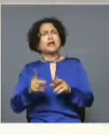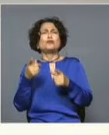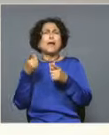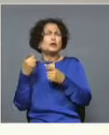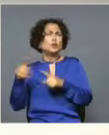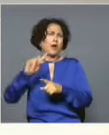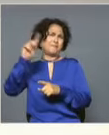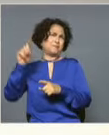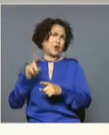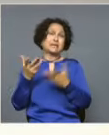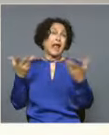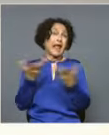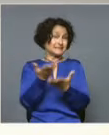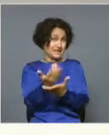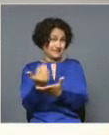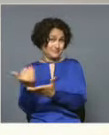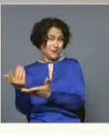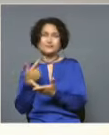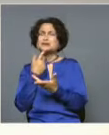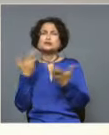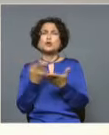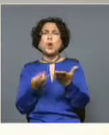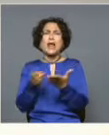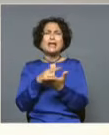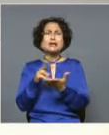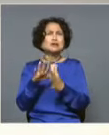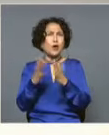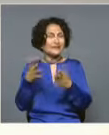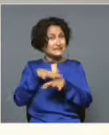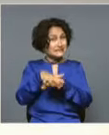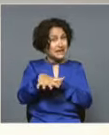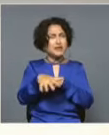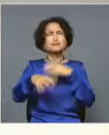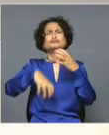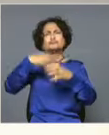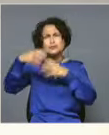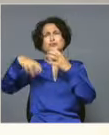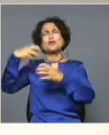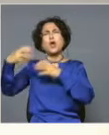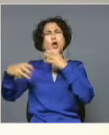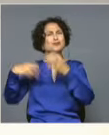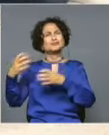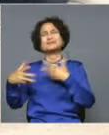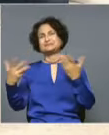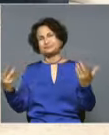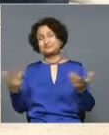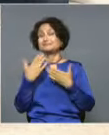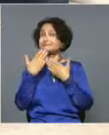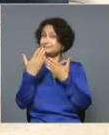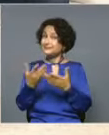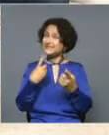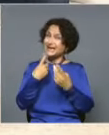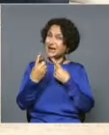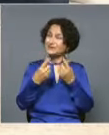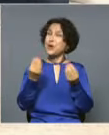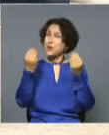тези буквени знаци, да, тъй като книжовната система е сложна система и тя не представлява само набор от букви. Добре, благодаря ви за този разговор